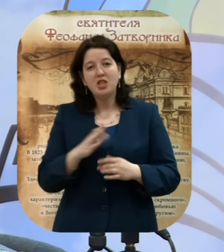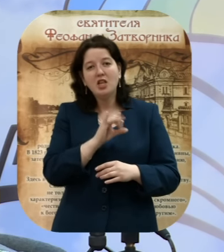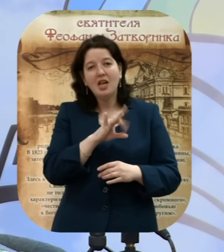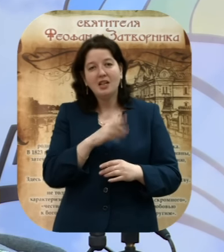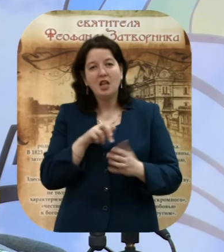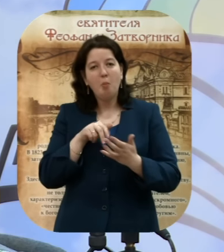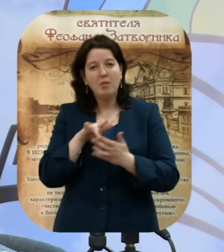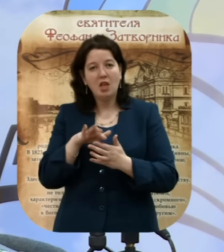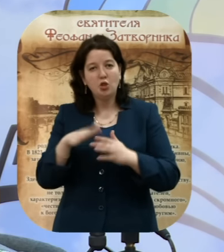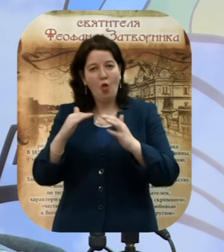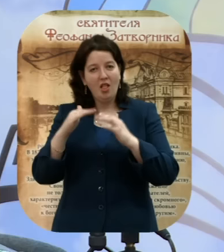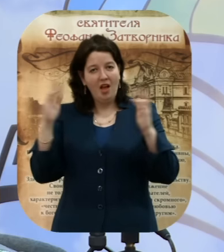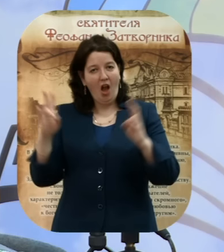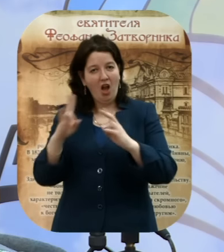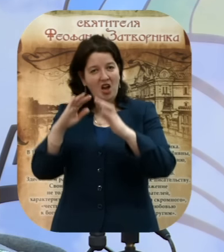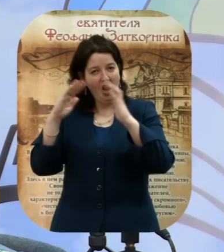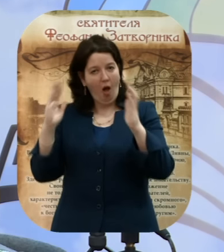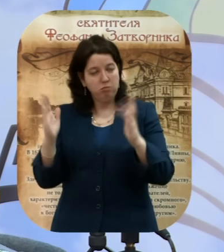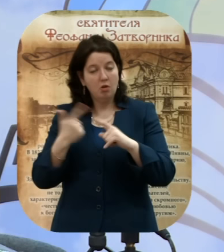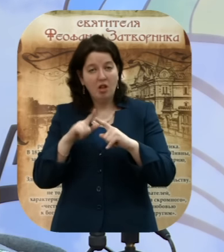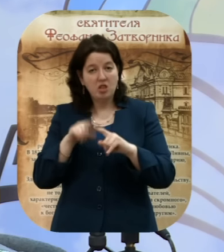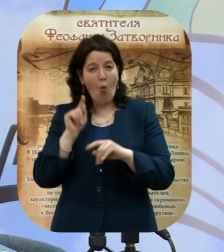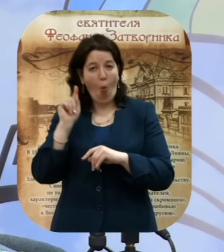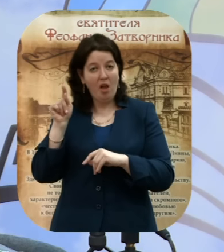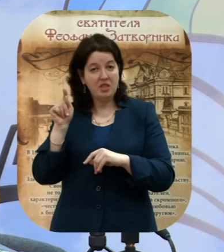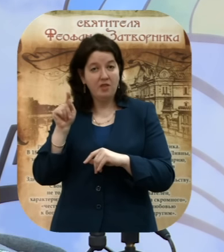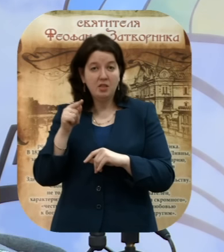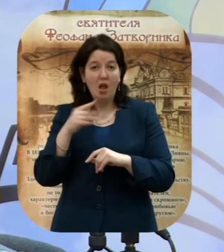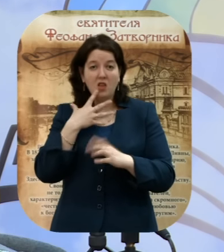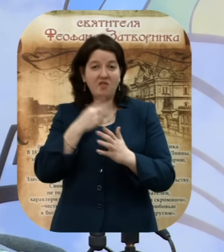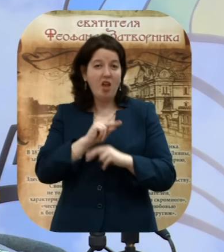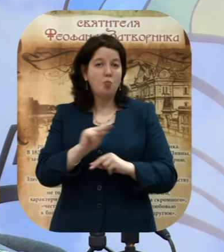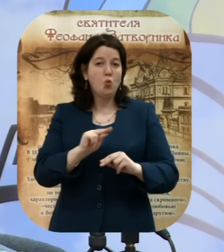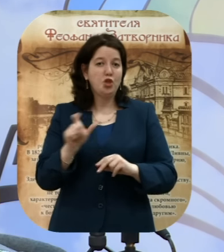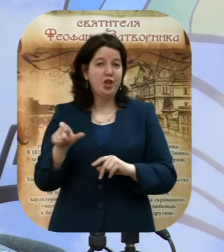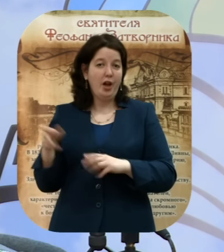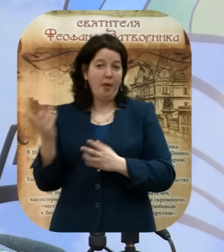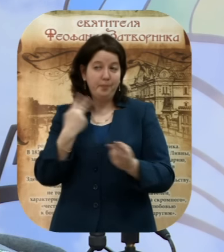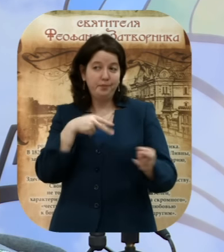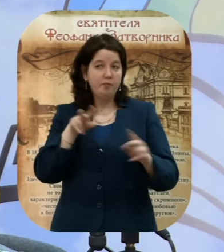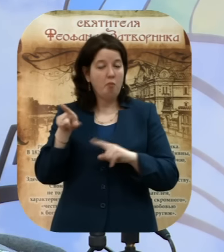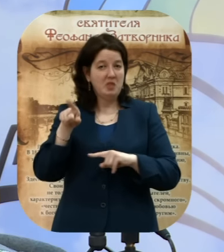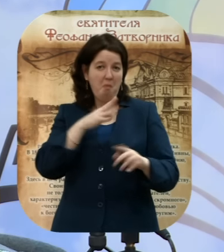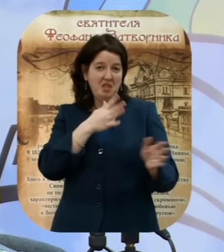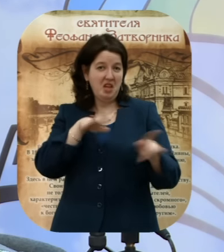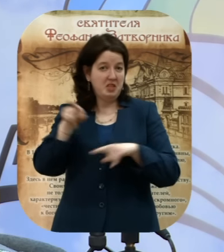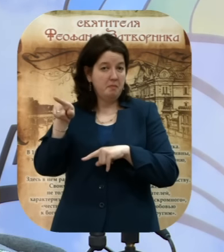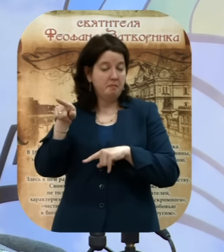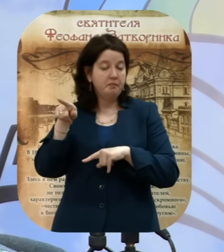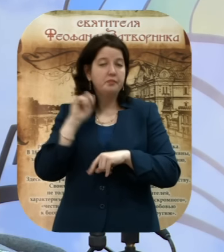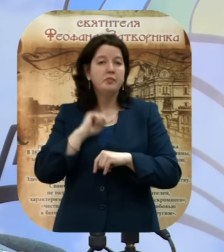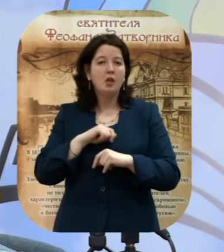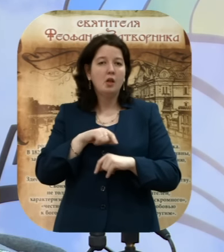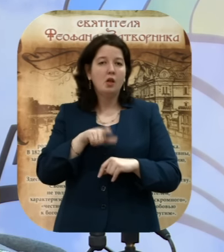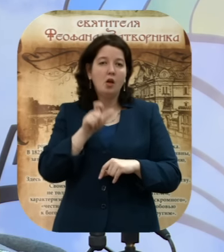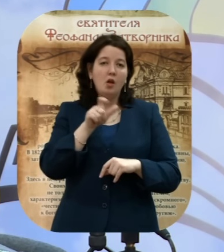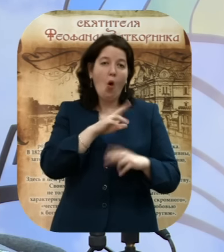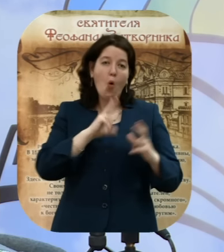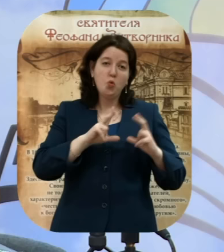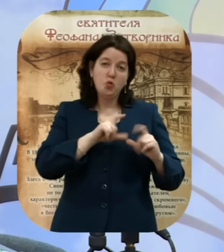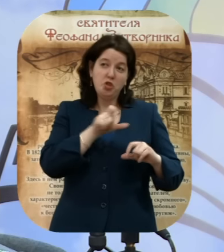храму и указывает ученикам своим, посмотрите, те